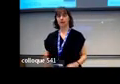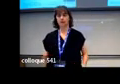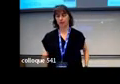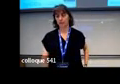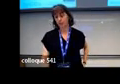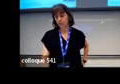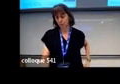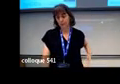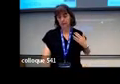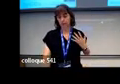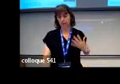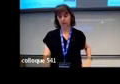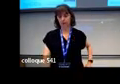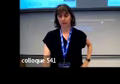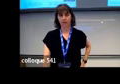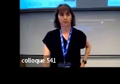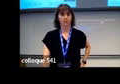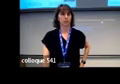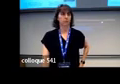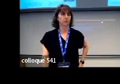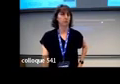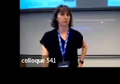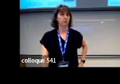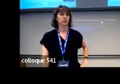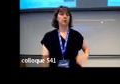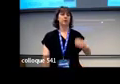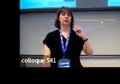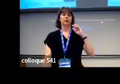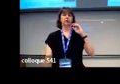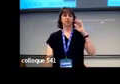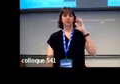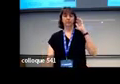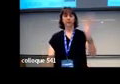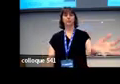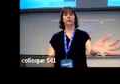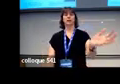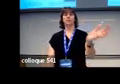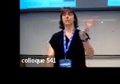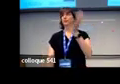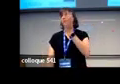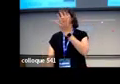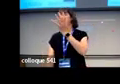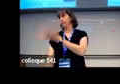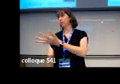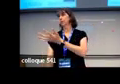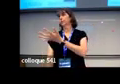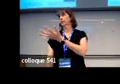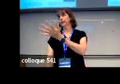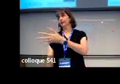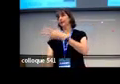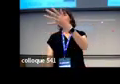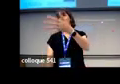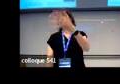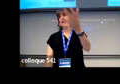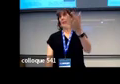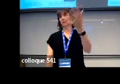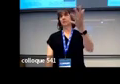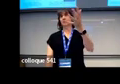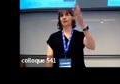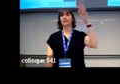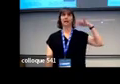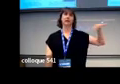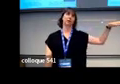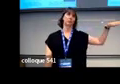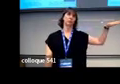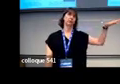justice sociale. Donc, c'est pour ça, moi, c'est des choses qui sont importantes pour moi. Donc, c'est pour ça que j'ai fait une REL, puis c'est peut-être une façon d'intéresser des gens aux REL,